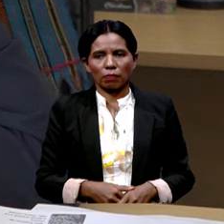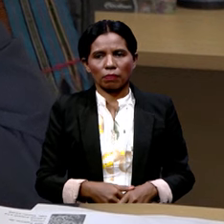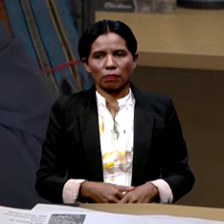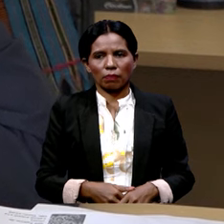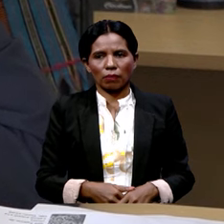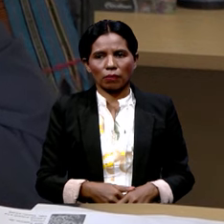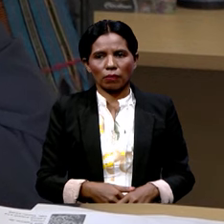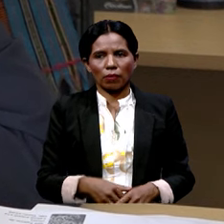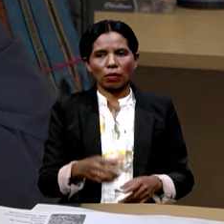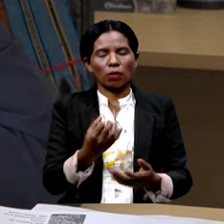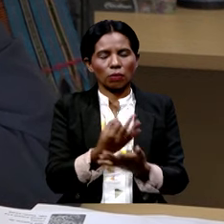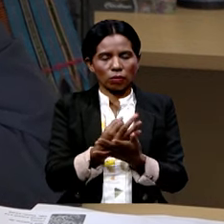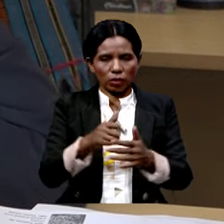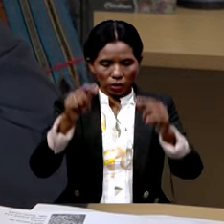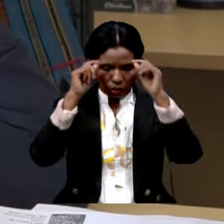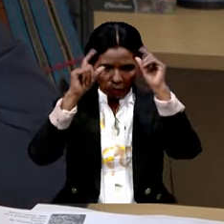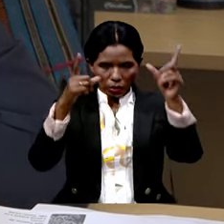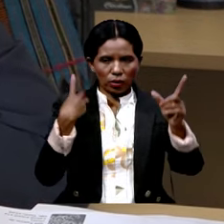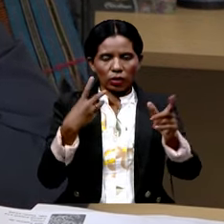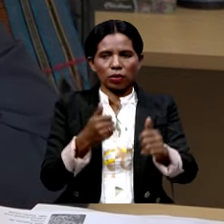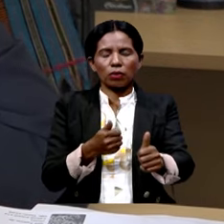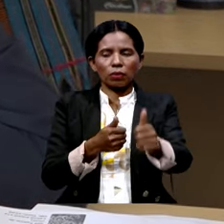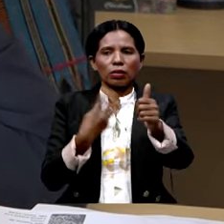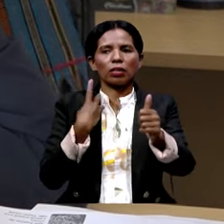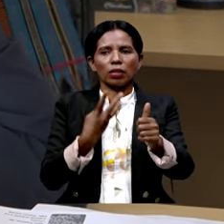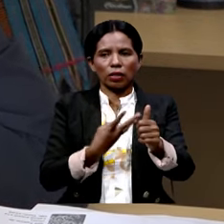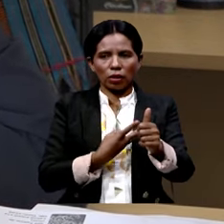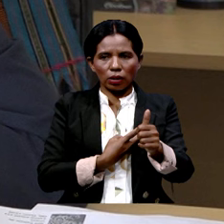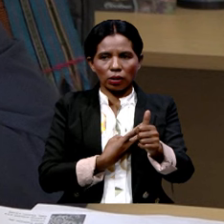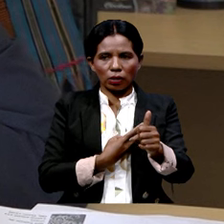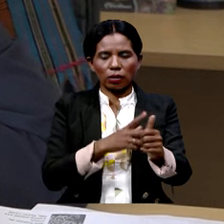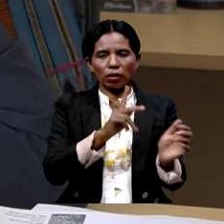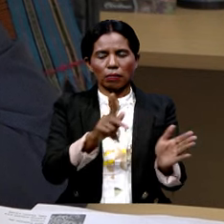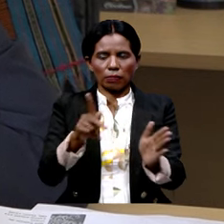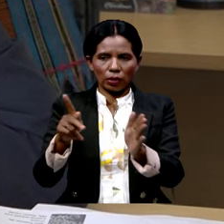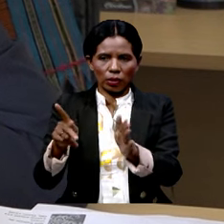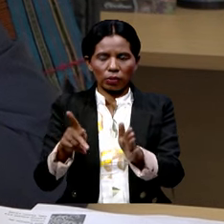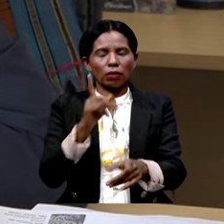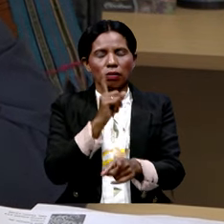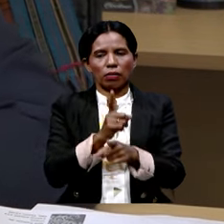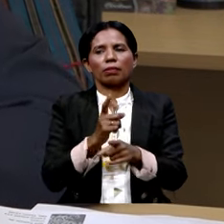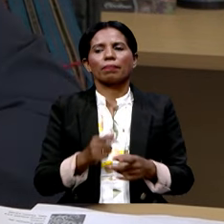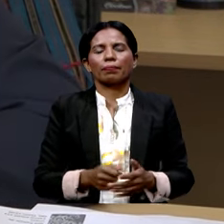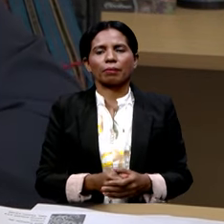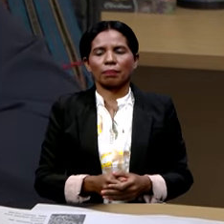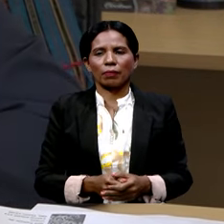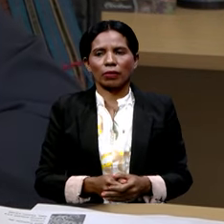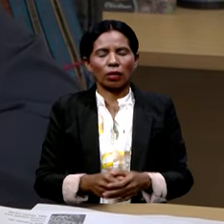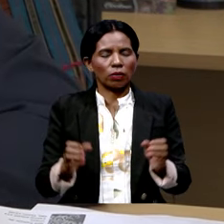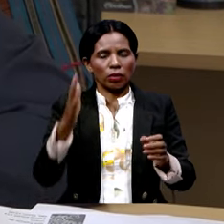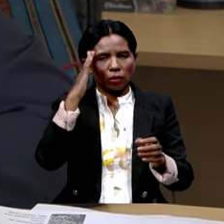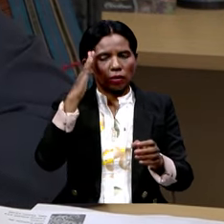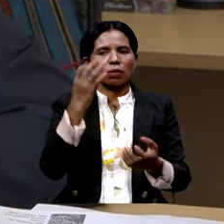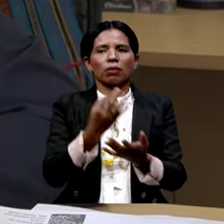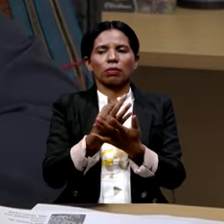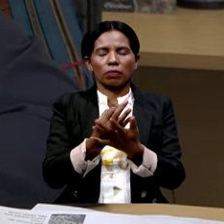Ya mak pada osan dia timur ni kan? Kita baca baik tu ni be. Ini nak planu. Sih. Nah, be, langsung hari ini kata aku, pasal